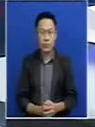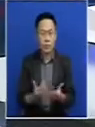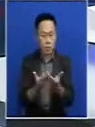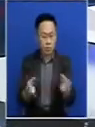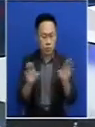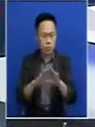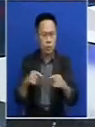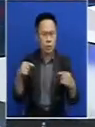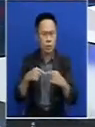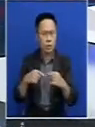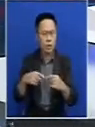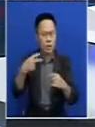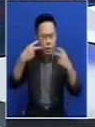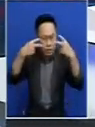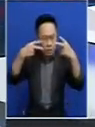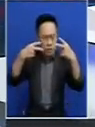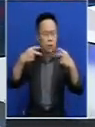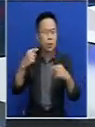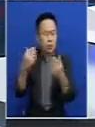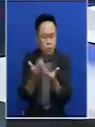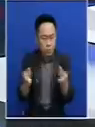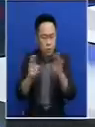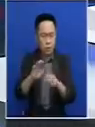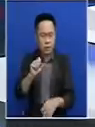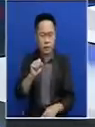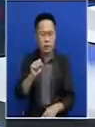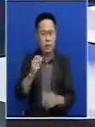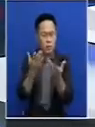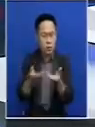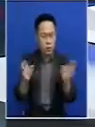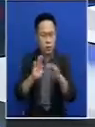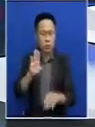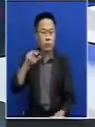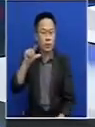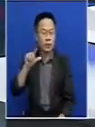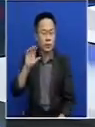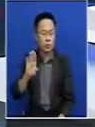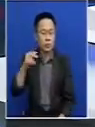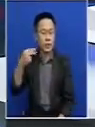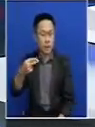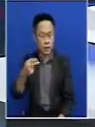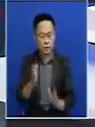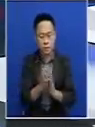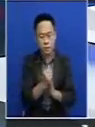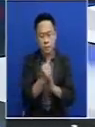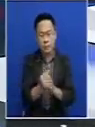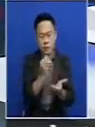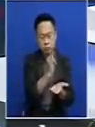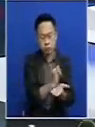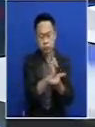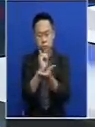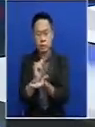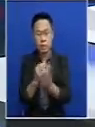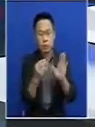วันนี้ครอบครัวศิลปอาชาเคลื่อนศพนายบรรหารศิลปอาชาไปที่วัดป่าเลไรวรวิหารจังหวัดสุพรรณบุรีนะคะ